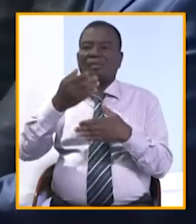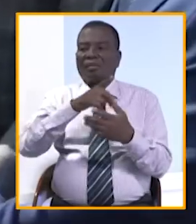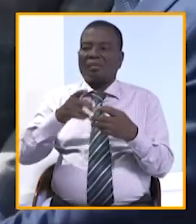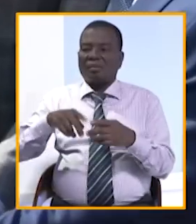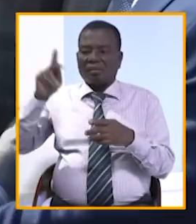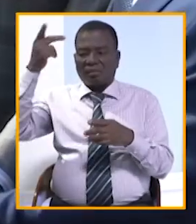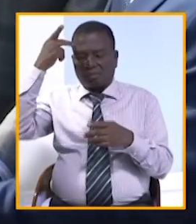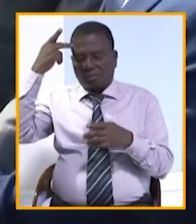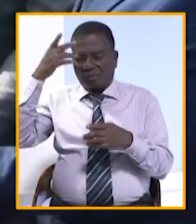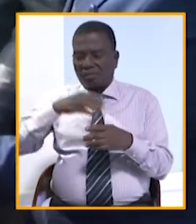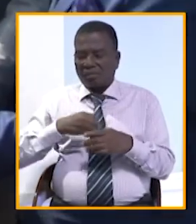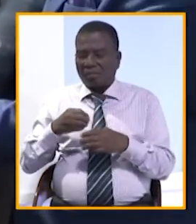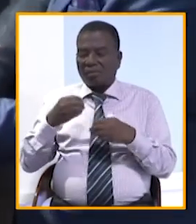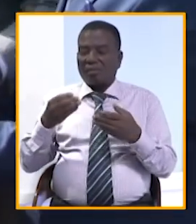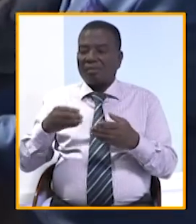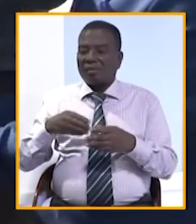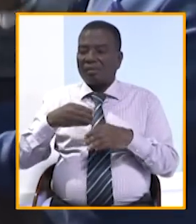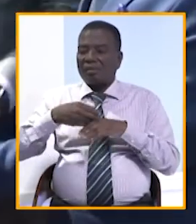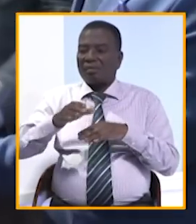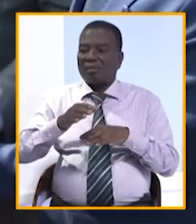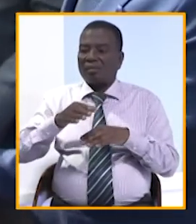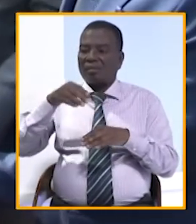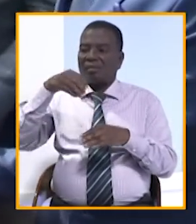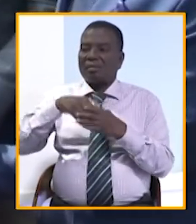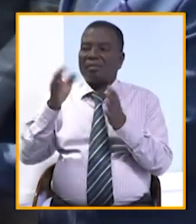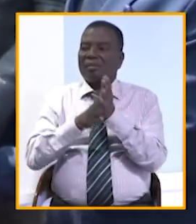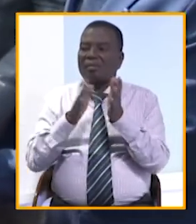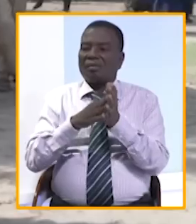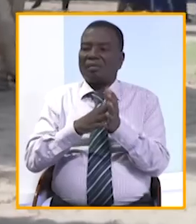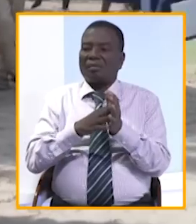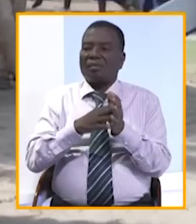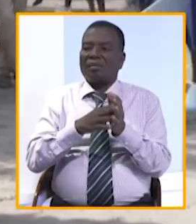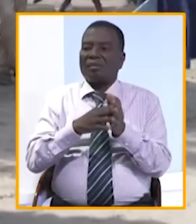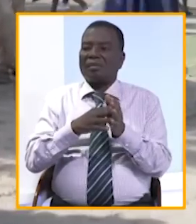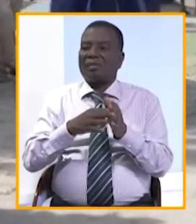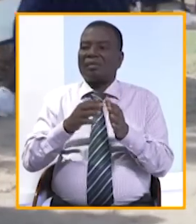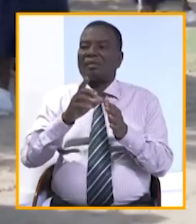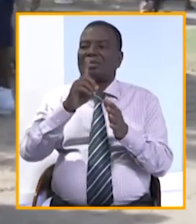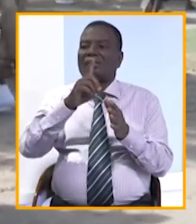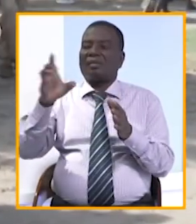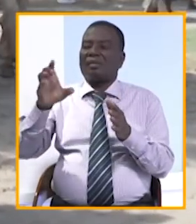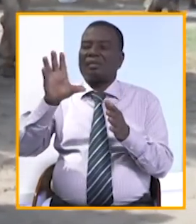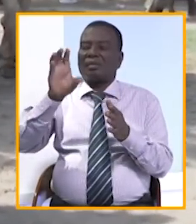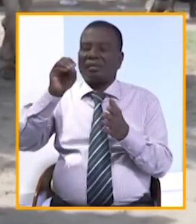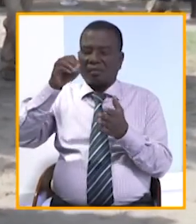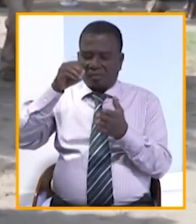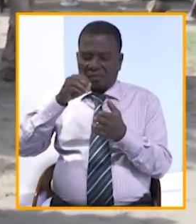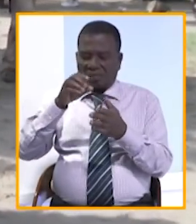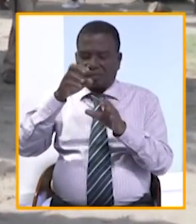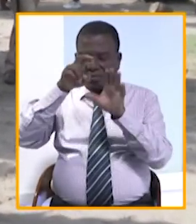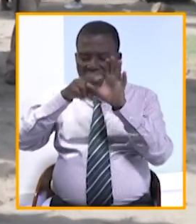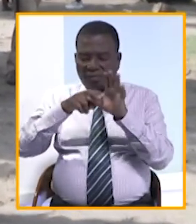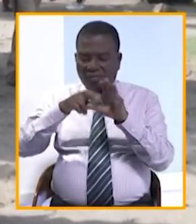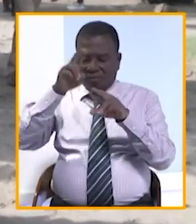le ministre a dépêché dans l'établissement son chef de cabinet. 150 chaises et des climatiseurs sont mis à la disposition du